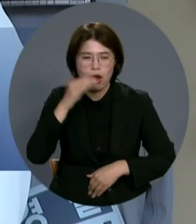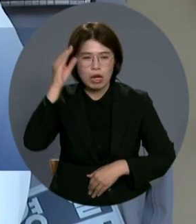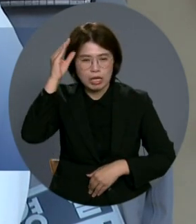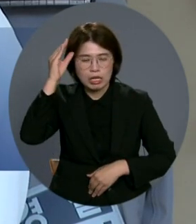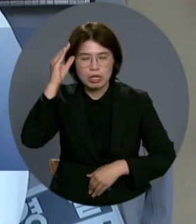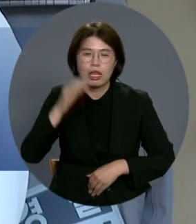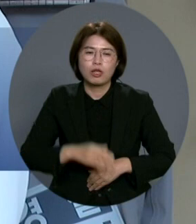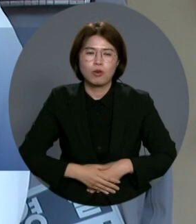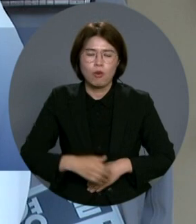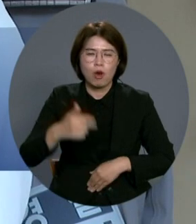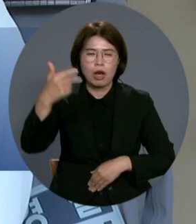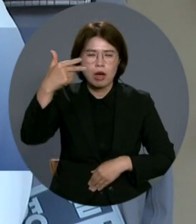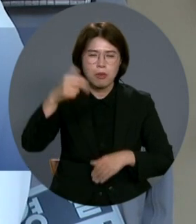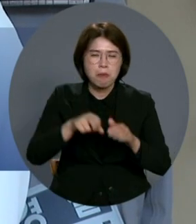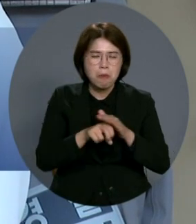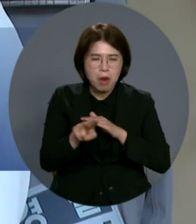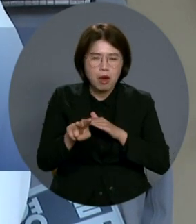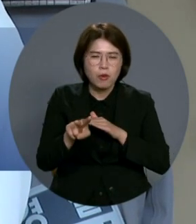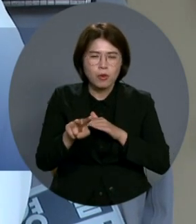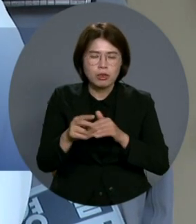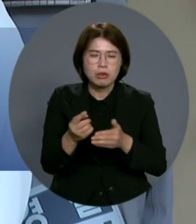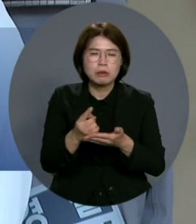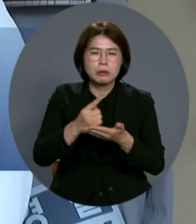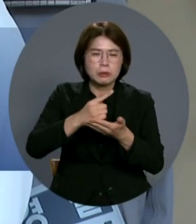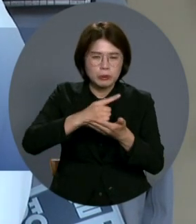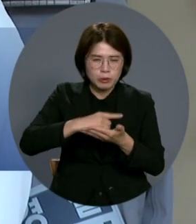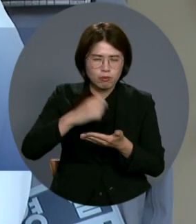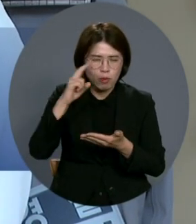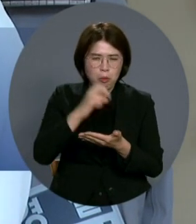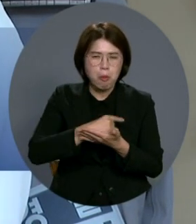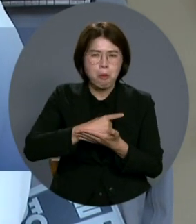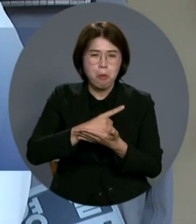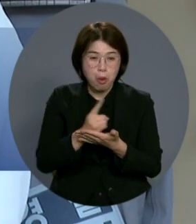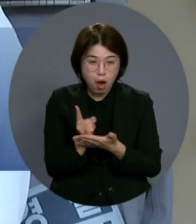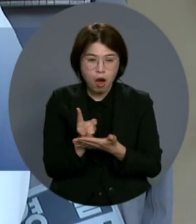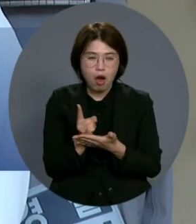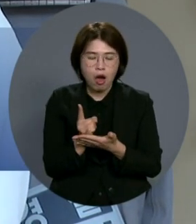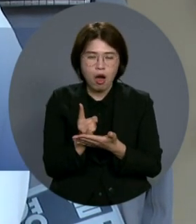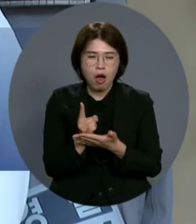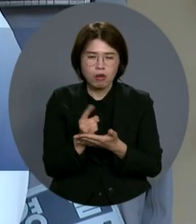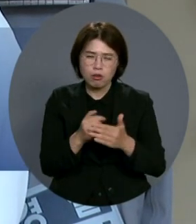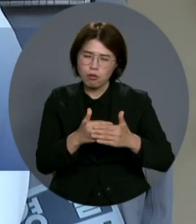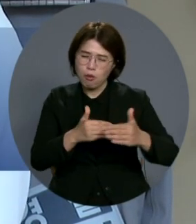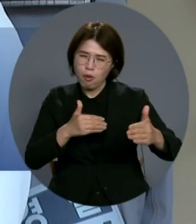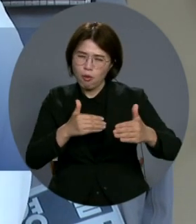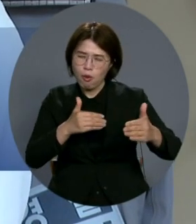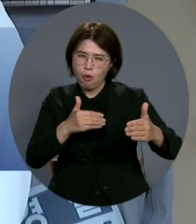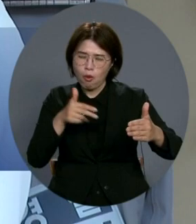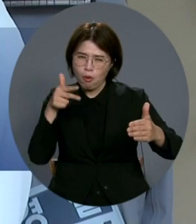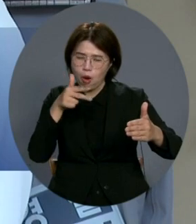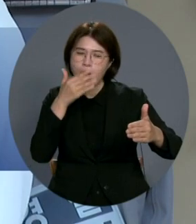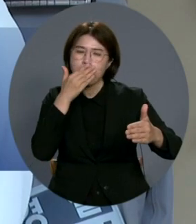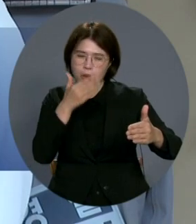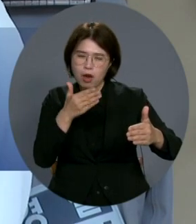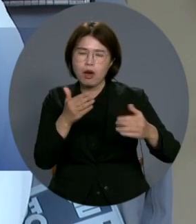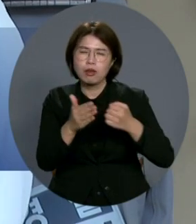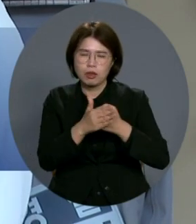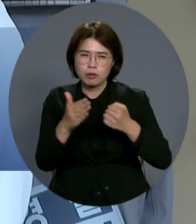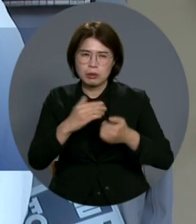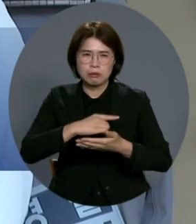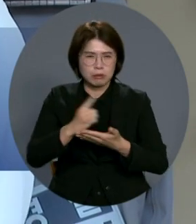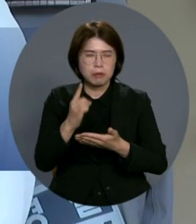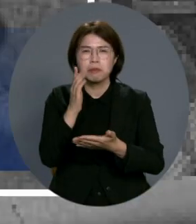위해서 급감속 또는 급가속을 하시는 차량께서는 이제 검지 범위가 많이 확대되었기 때문에 그런 행위는